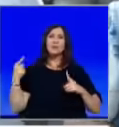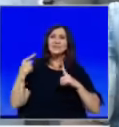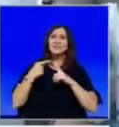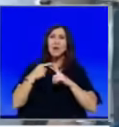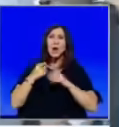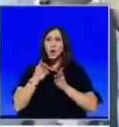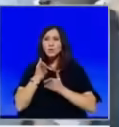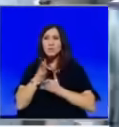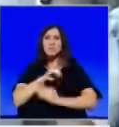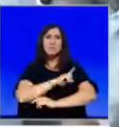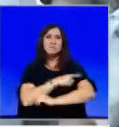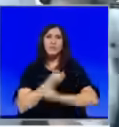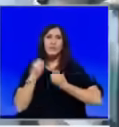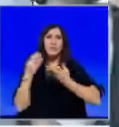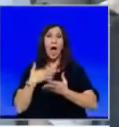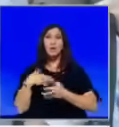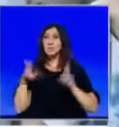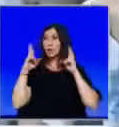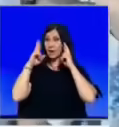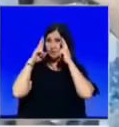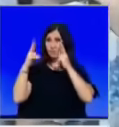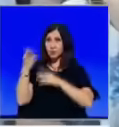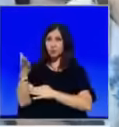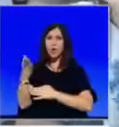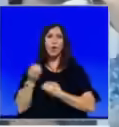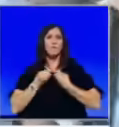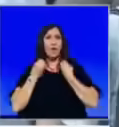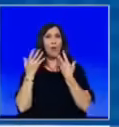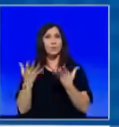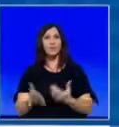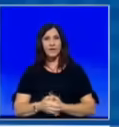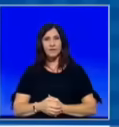вдъхновяваш. Аз самата съм респектирана от него и вдъхновена.